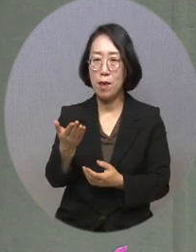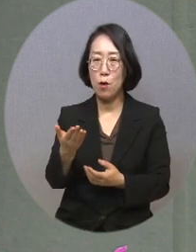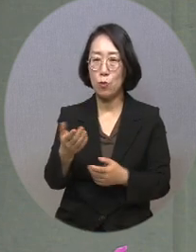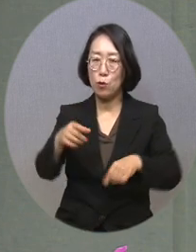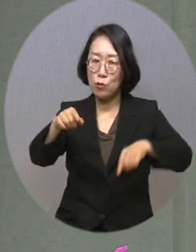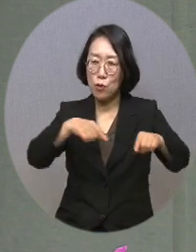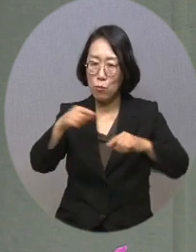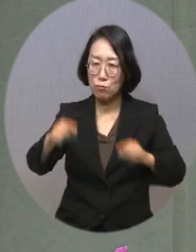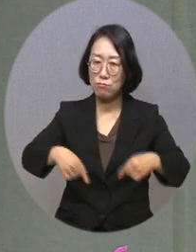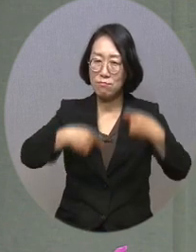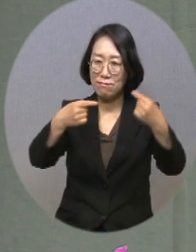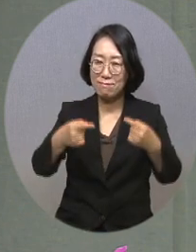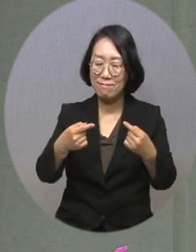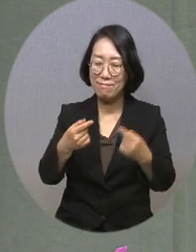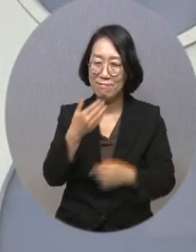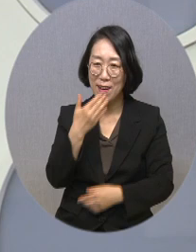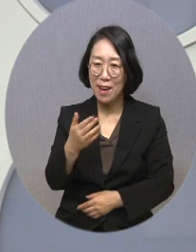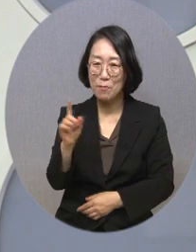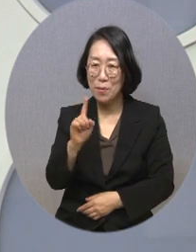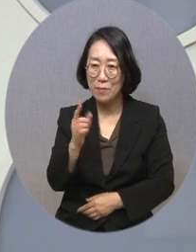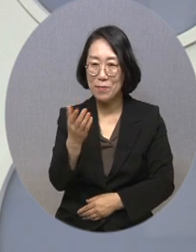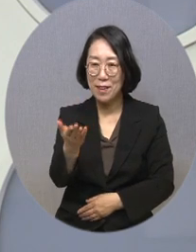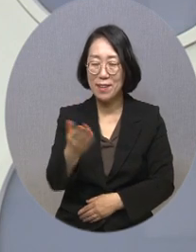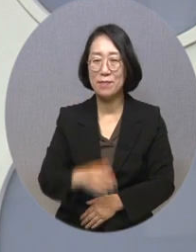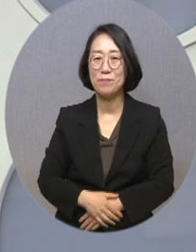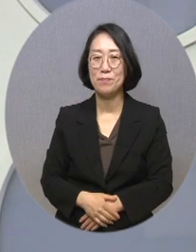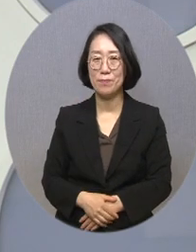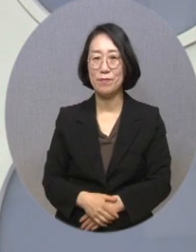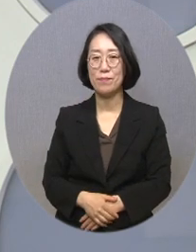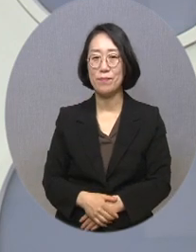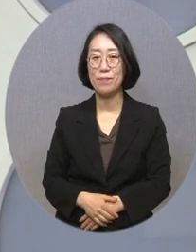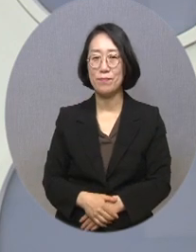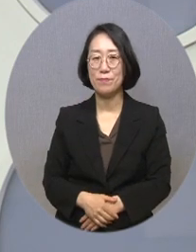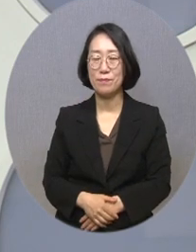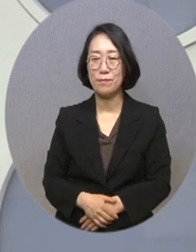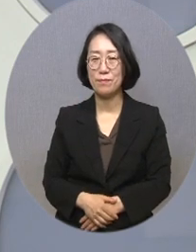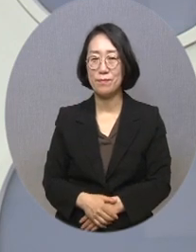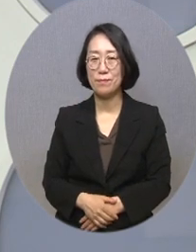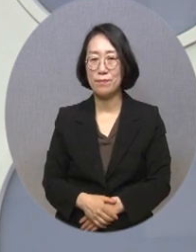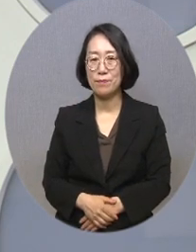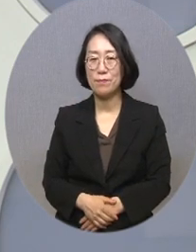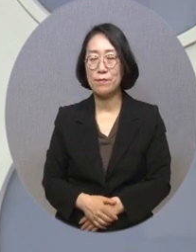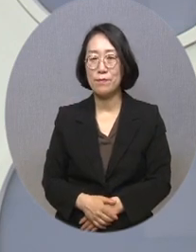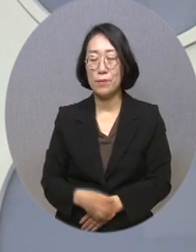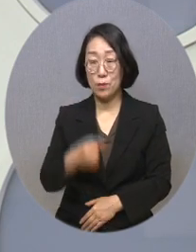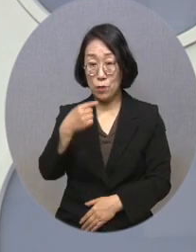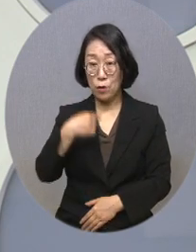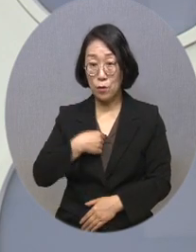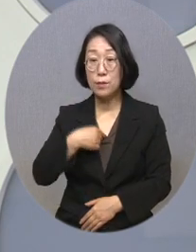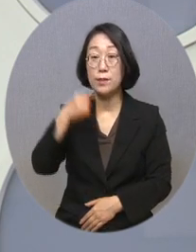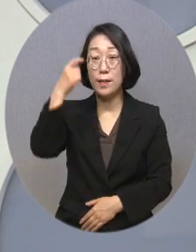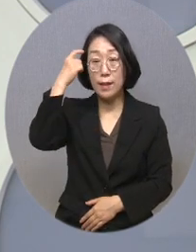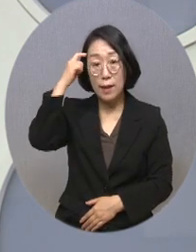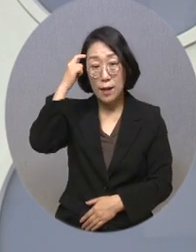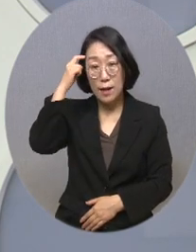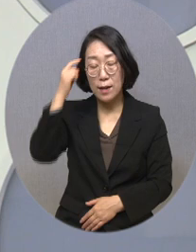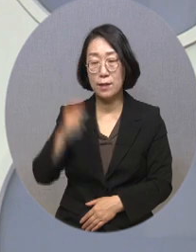길을 열어주실 건지요? 네. 지금 그 말씀 잘 해주셨는데요. 저는 네. 이렇게 생각합니다.